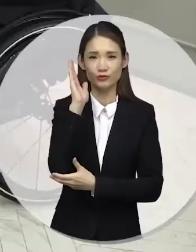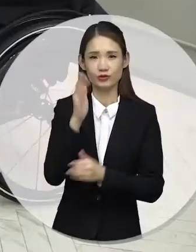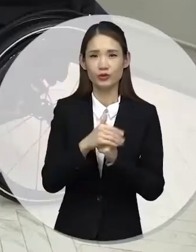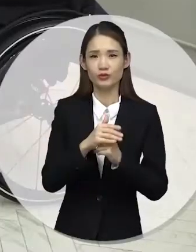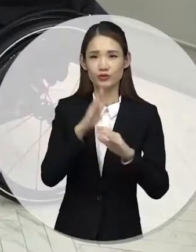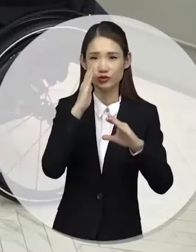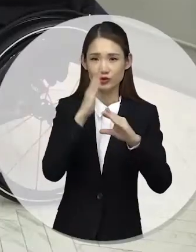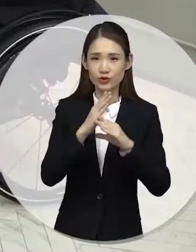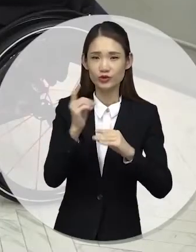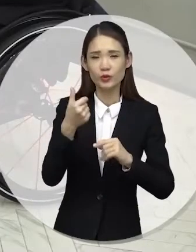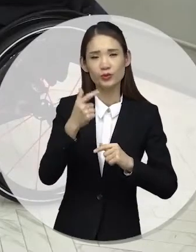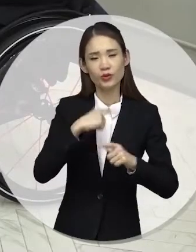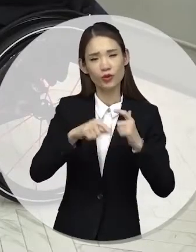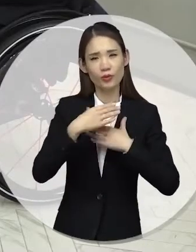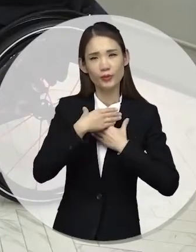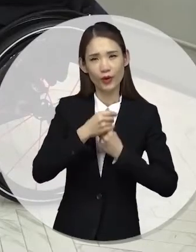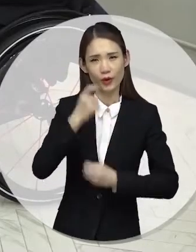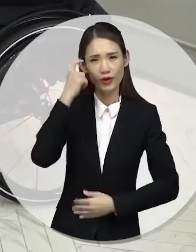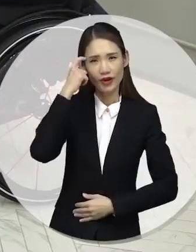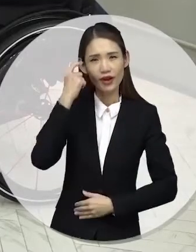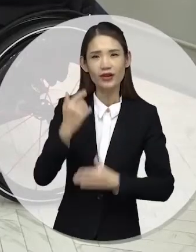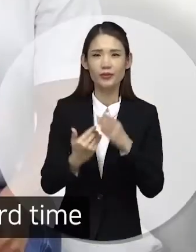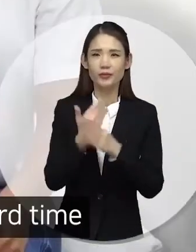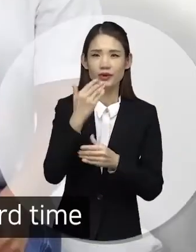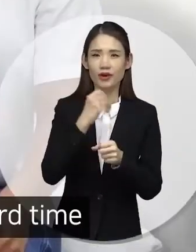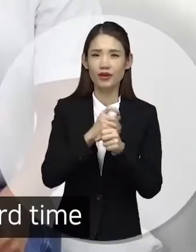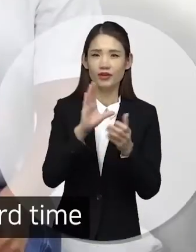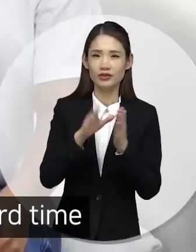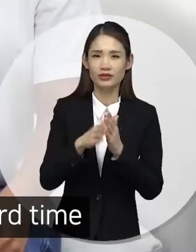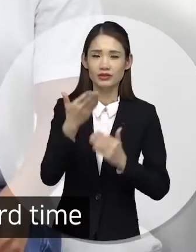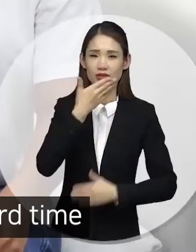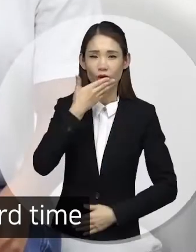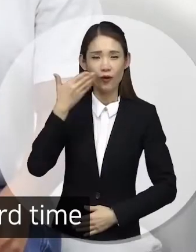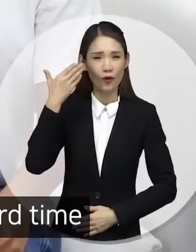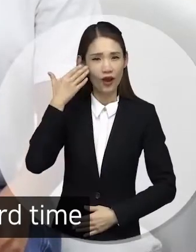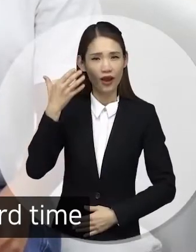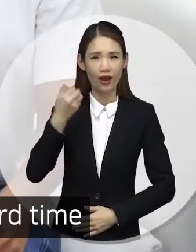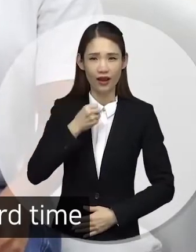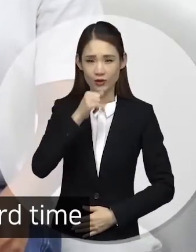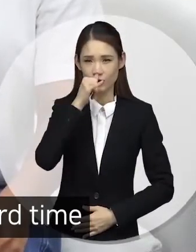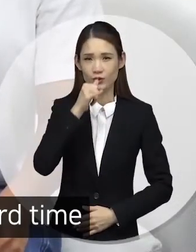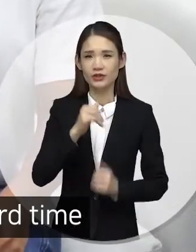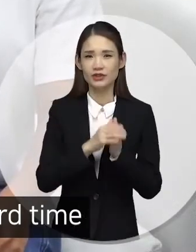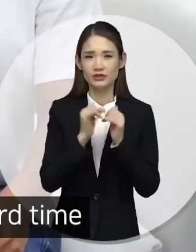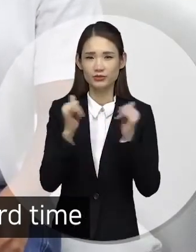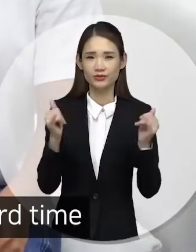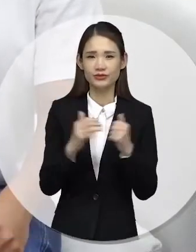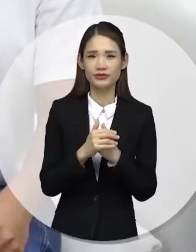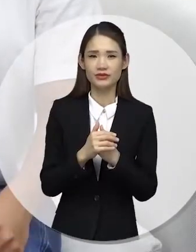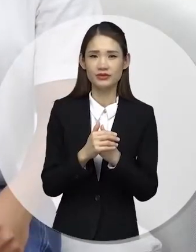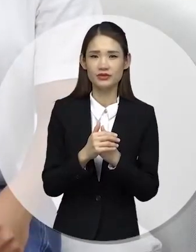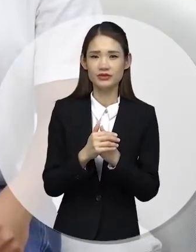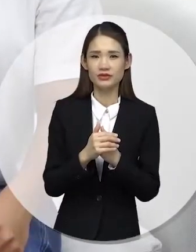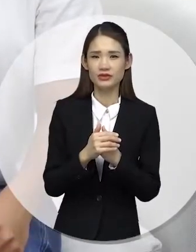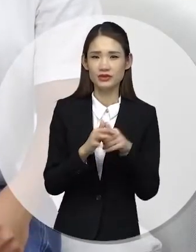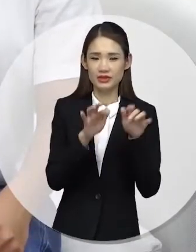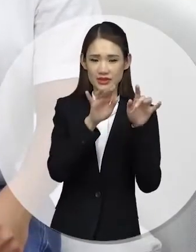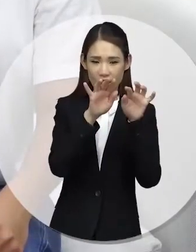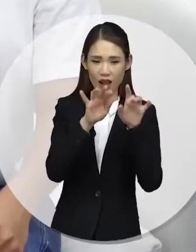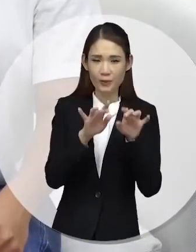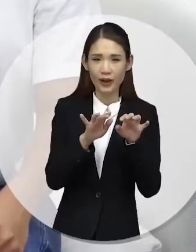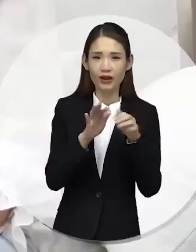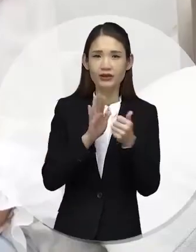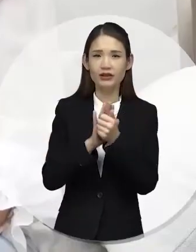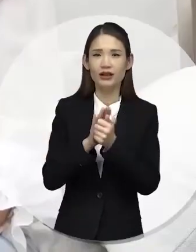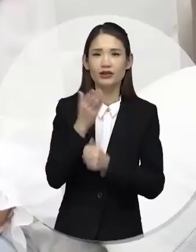사실은 좀 편하다라고 생각하고 있었거든요. 그리고 청각장애 가지고 계신 분들은 이런 자막이